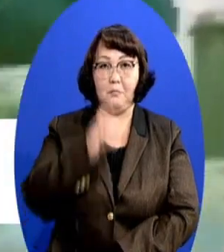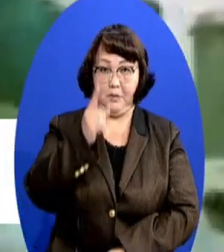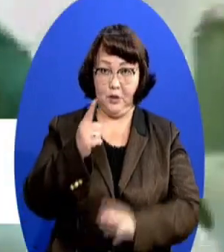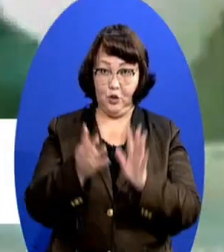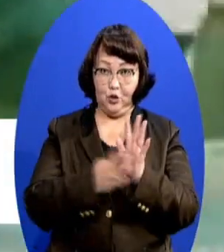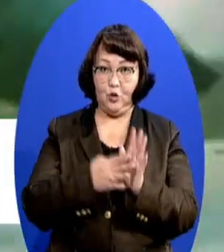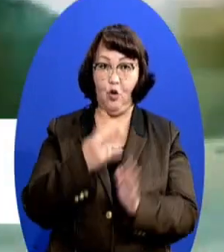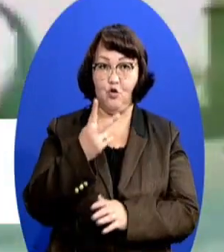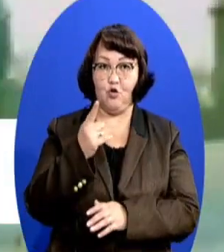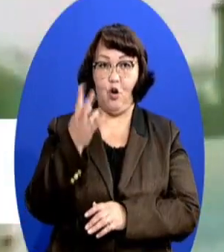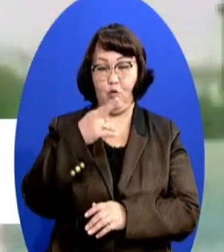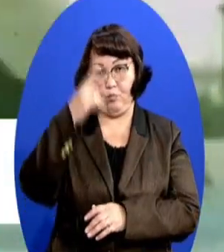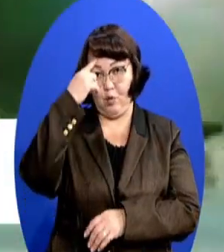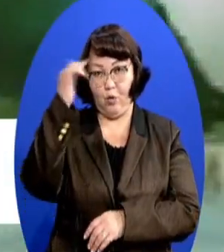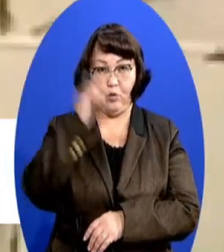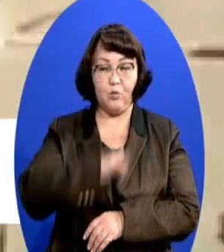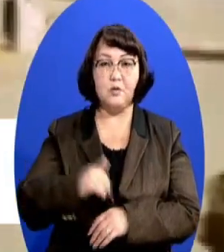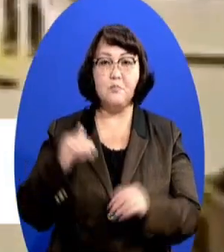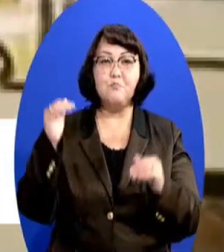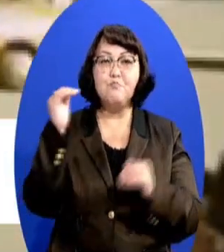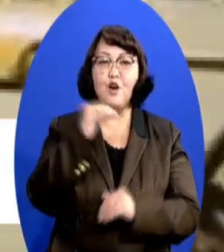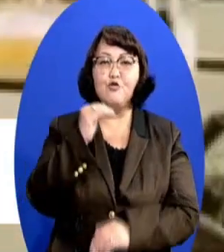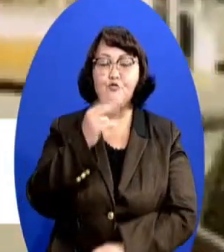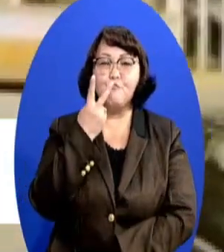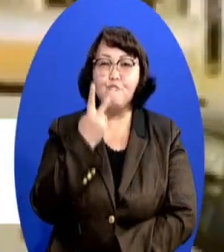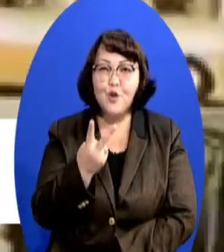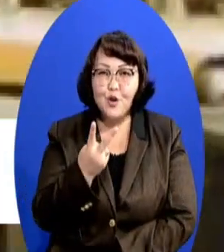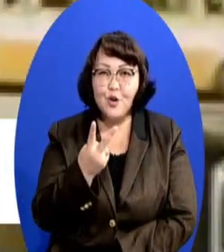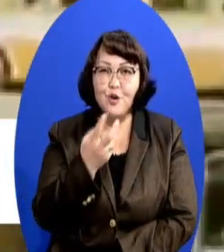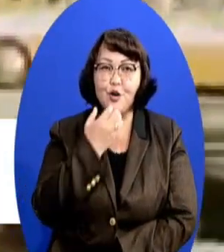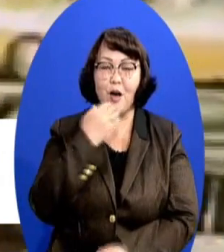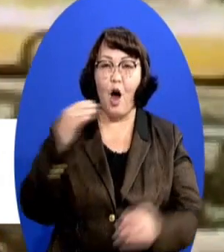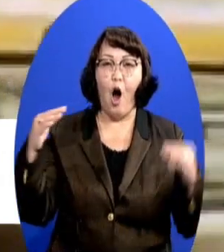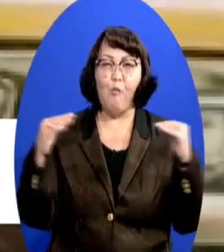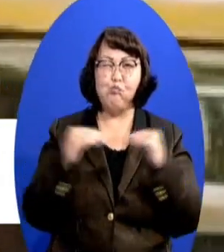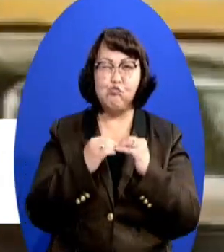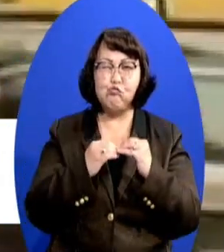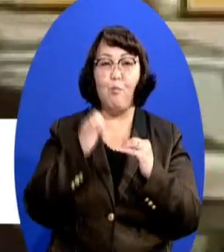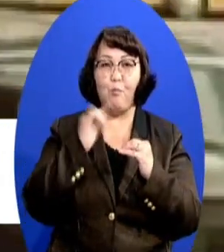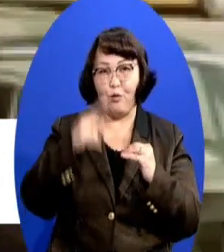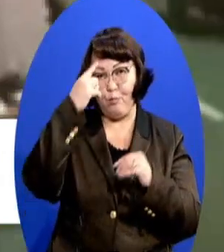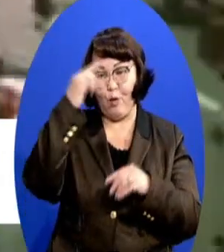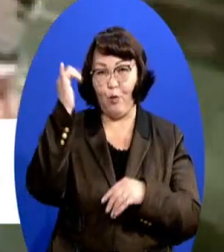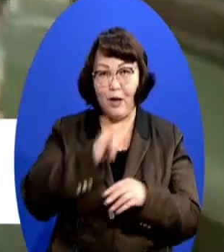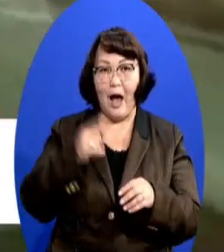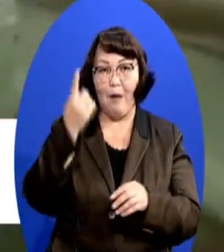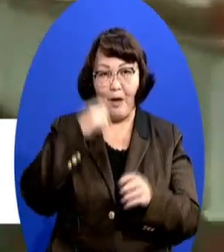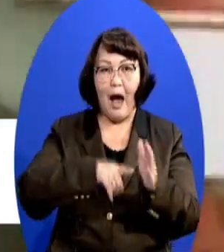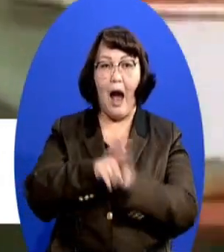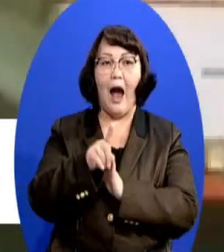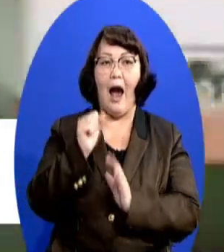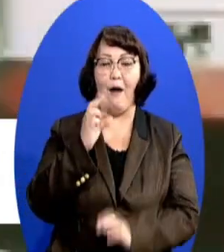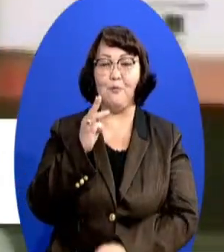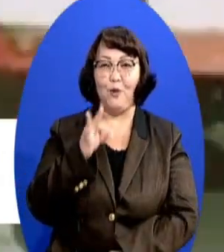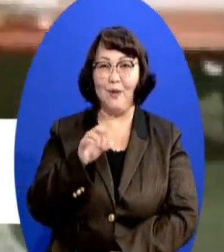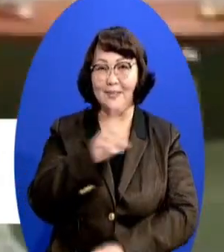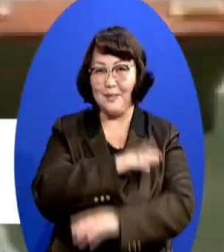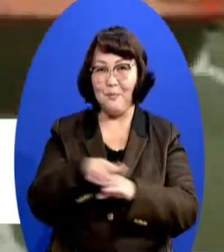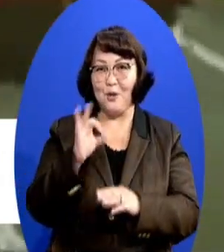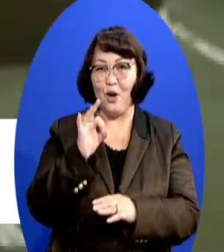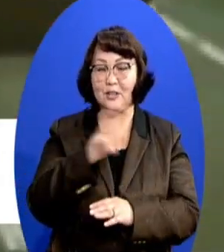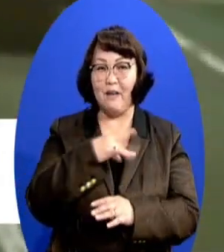1921 онд Монгол улс ердөө 2 автомашинтай байжээ. Энэ 2 автомашин мөргөлдсөнөөр Монгол улсад хамгийн анхны автозамын осол гарсан байна. Энэ машинууд